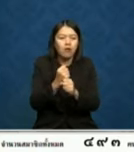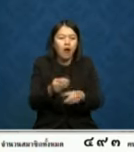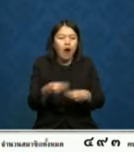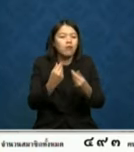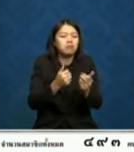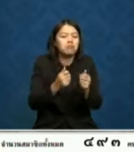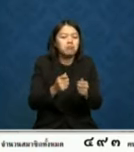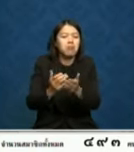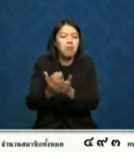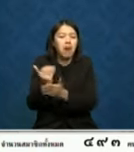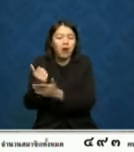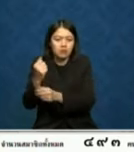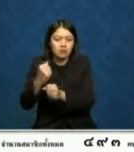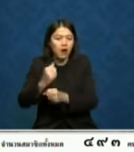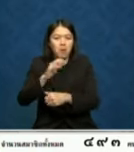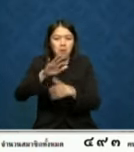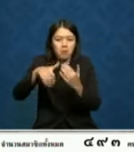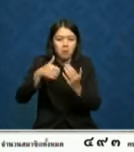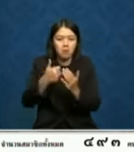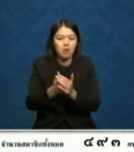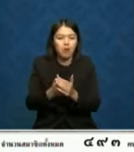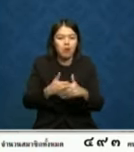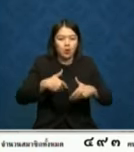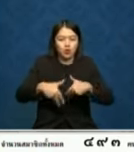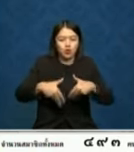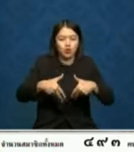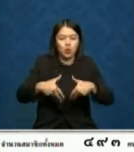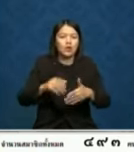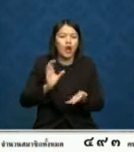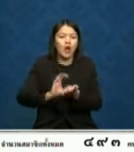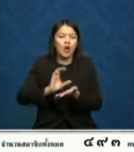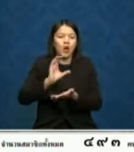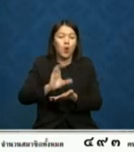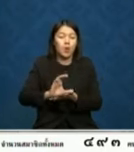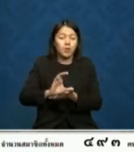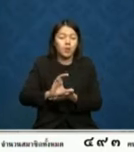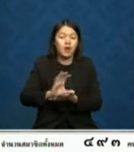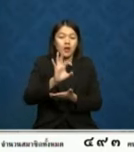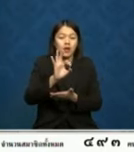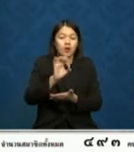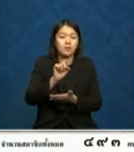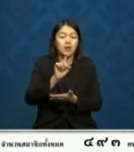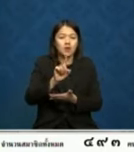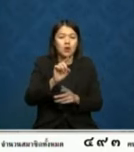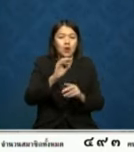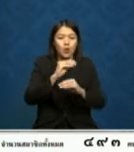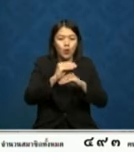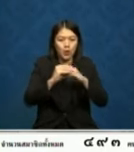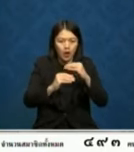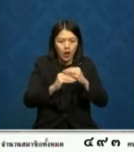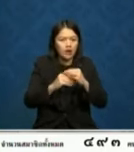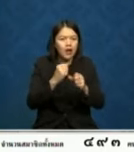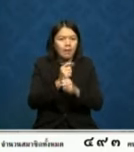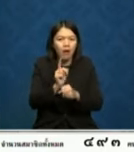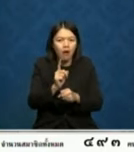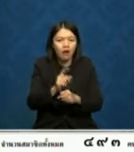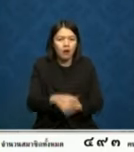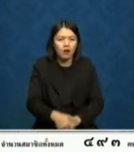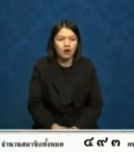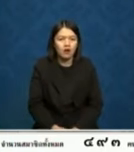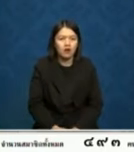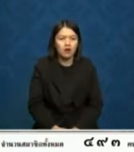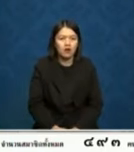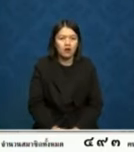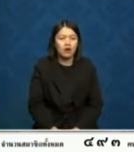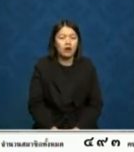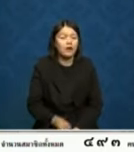หมดท่านประธานทราบมครับวันนี้พี่น้องประชาชนได้รับงบประมาณแผ่นดินนะครับ 91โครงการไปทำอะไรบ้างครับไปทำเรื่อง